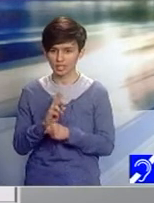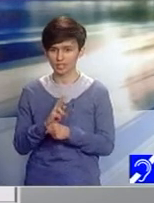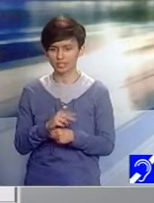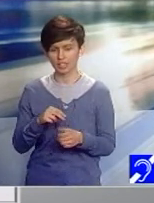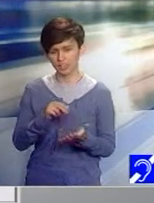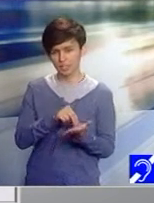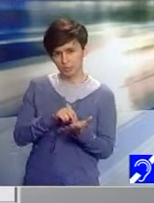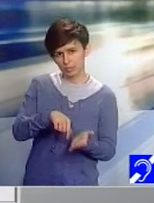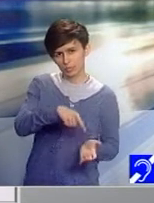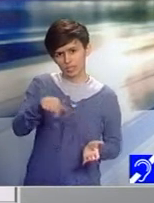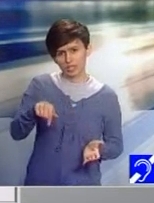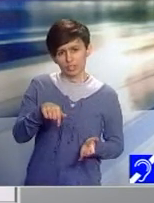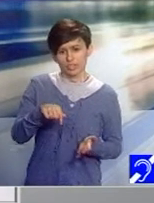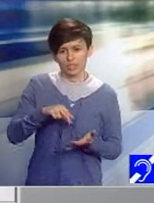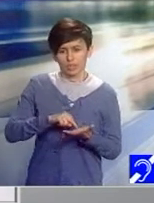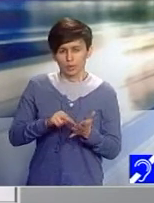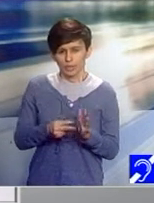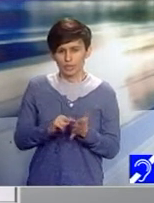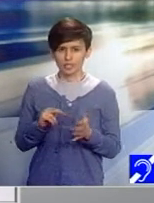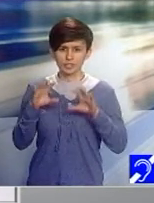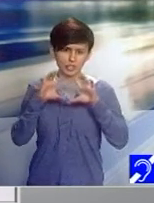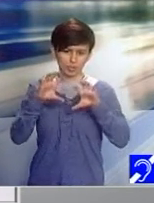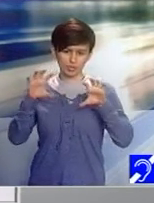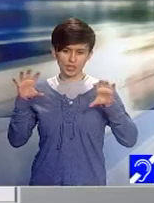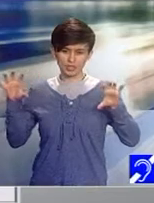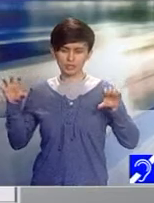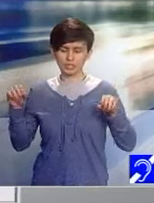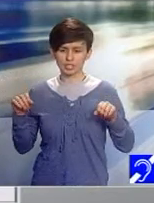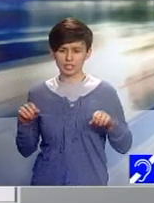noastră de a organiza o expoziție de